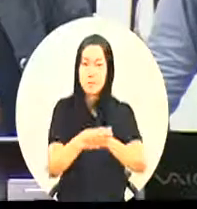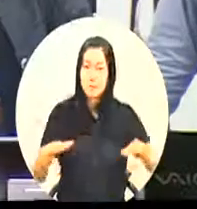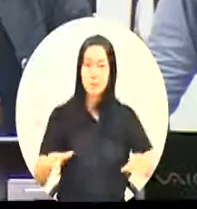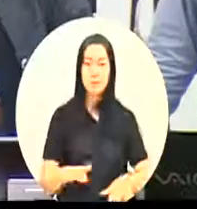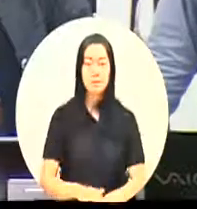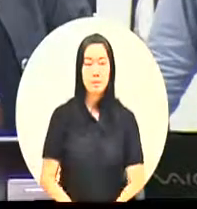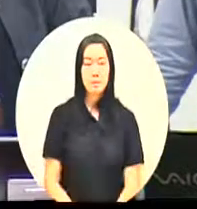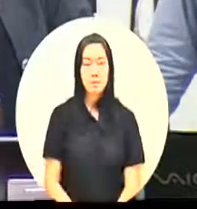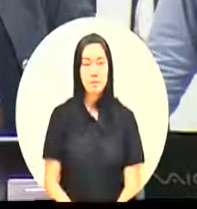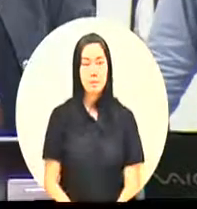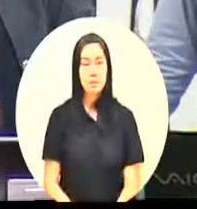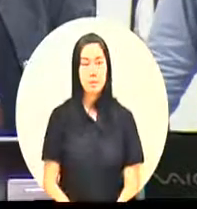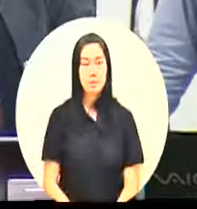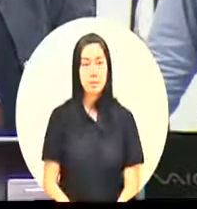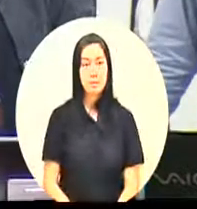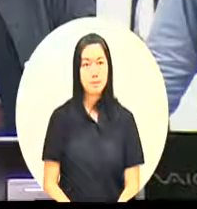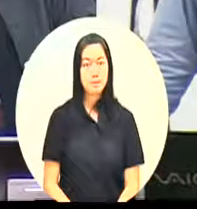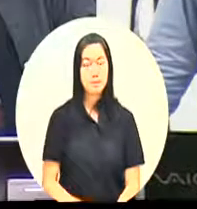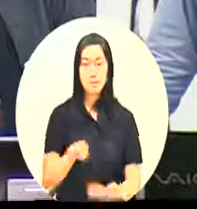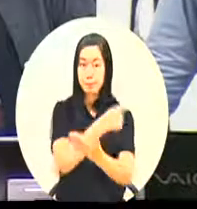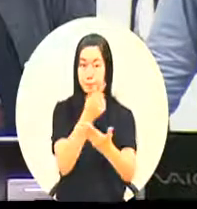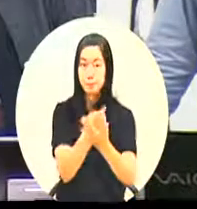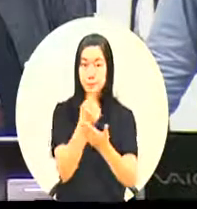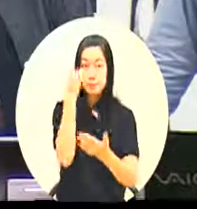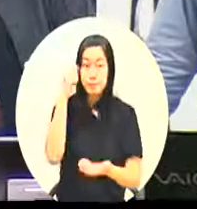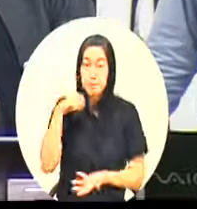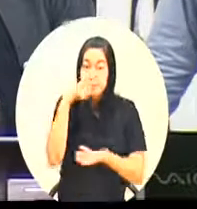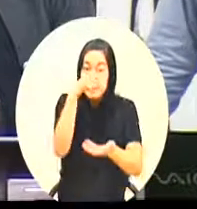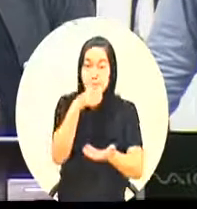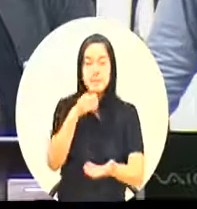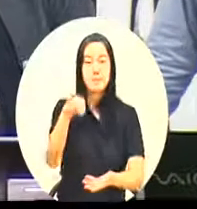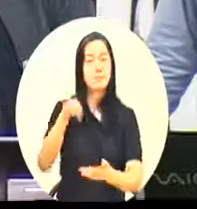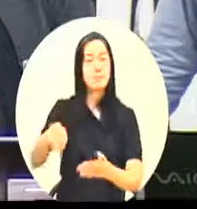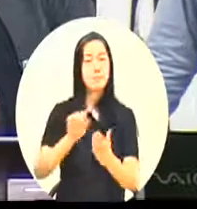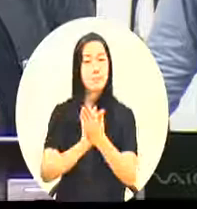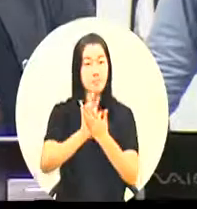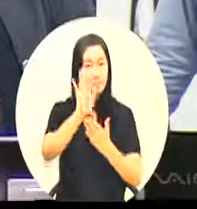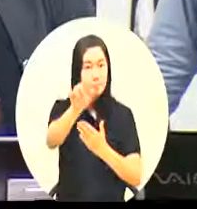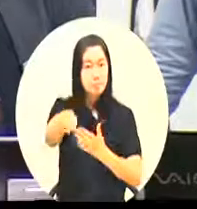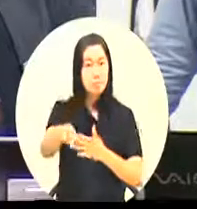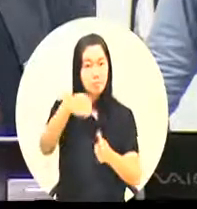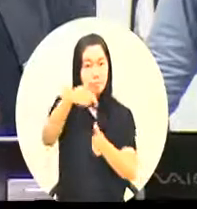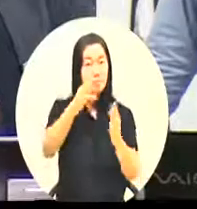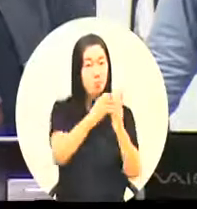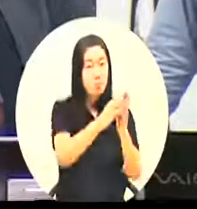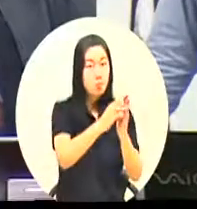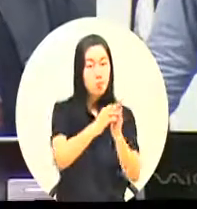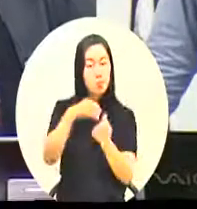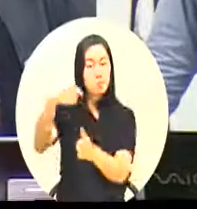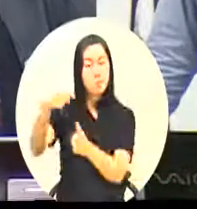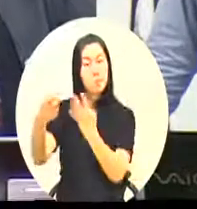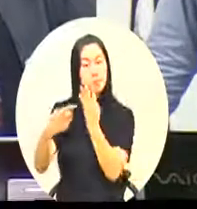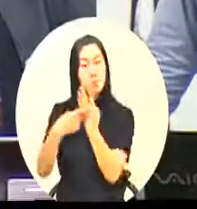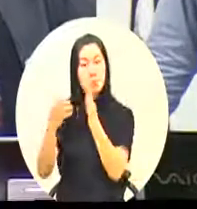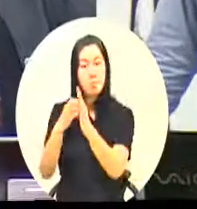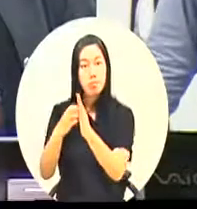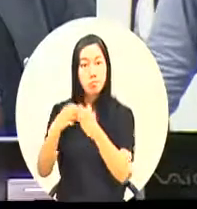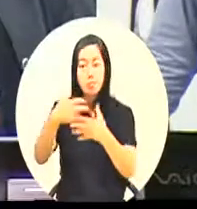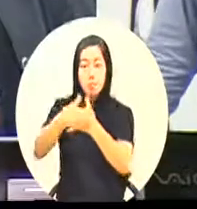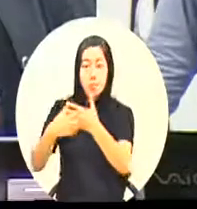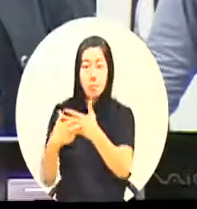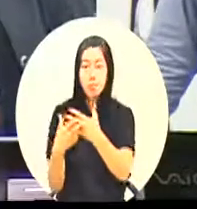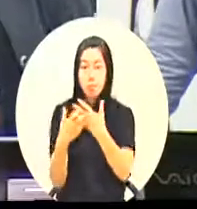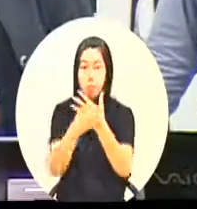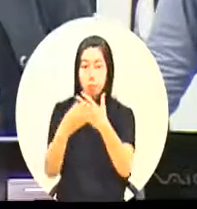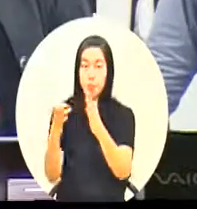想，整个郭议员提到，我们未来在教育局、农业局、卫生局，我想市政府